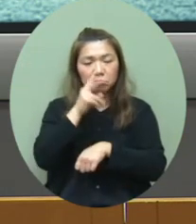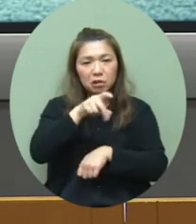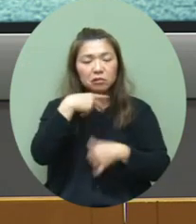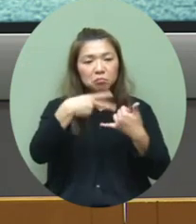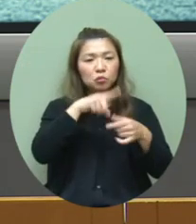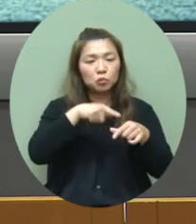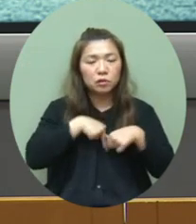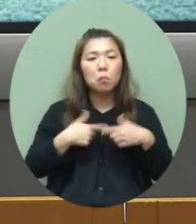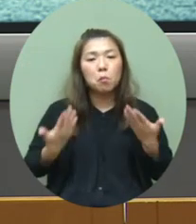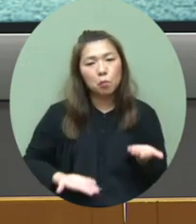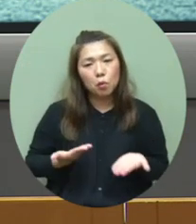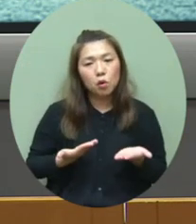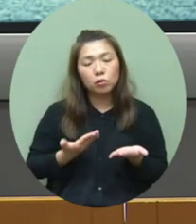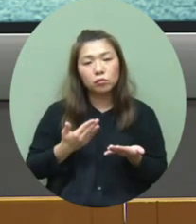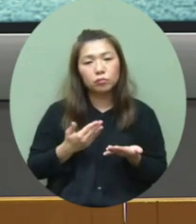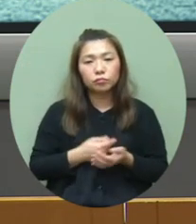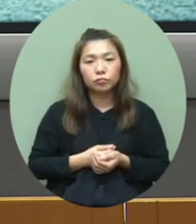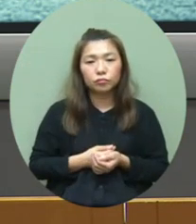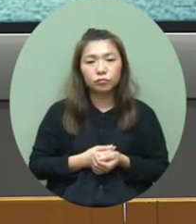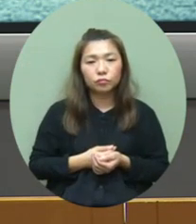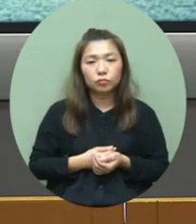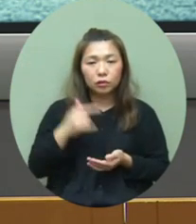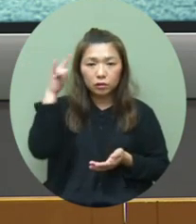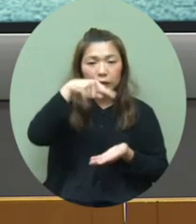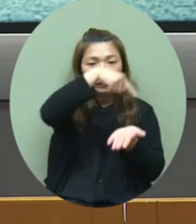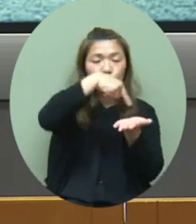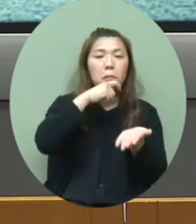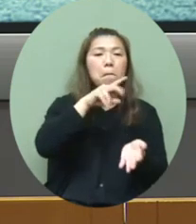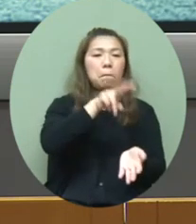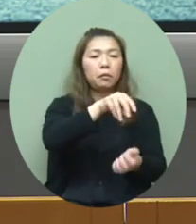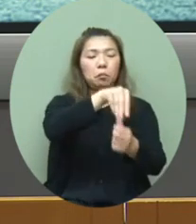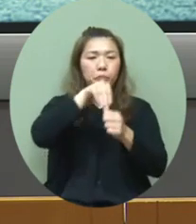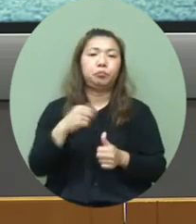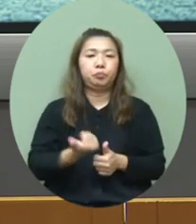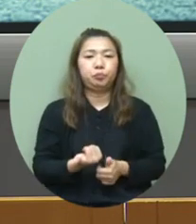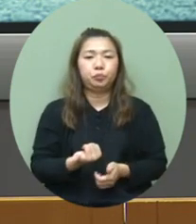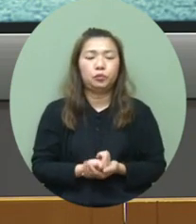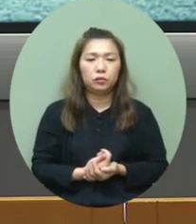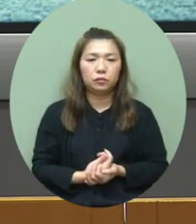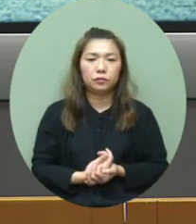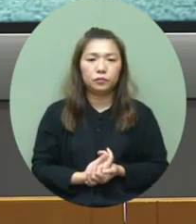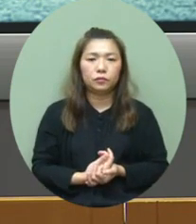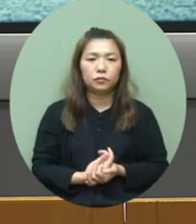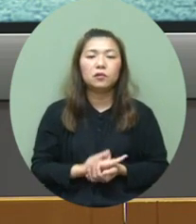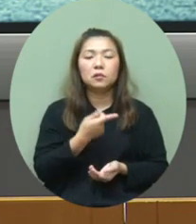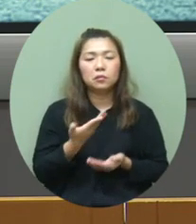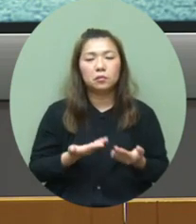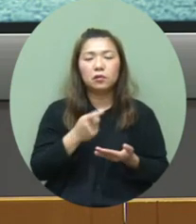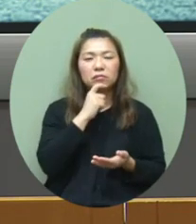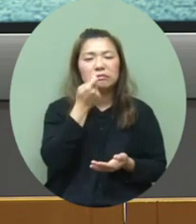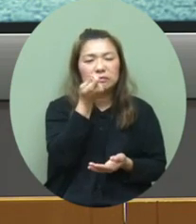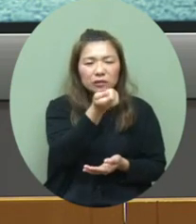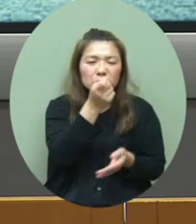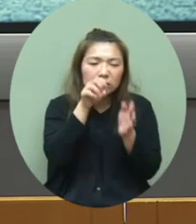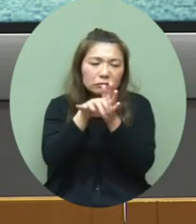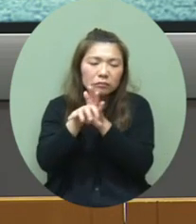疫中心或者係喺呢個到機場嗰時已經揾到個個案，咁所以呢、這個即係可能係一啲好少部分嘅